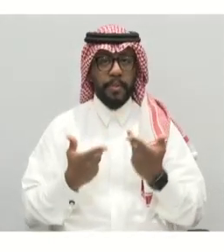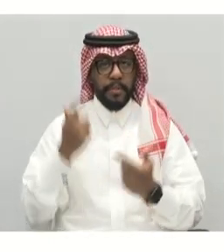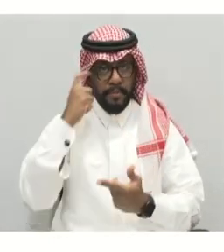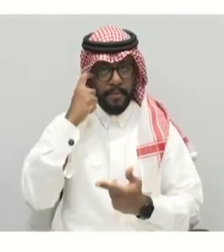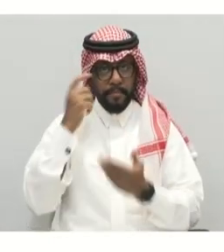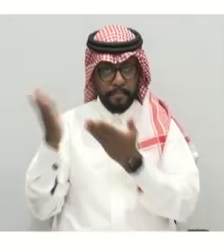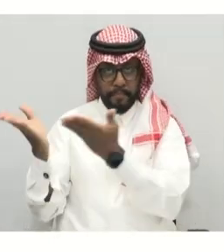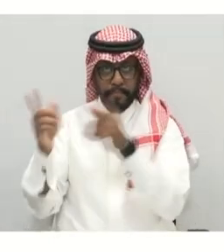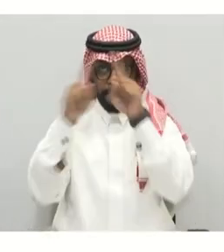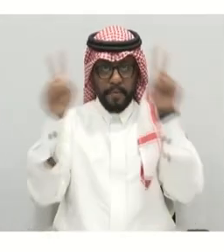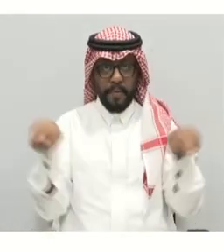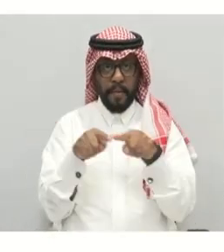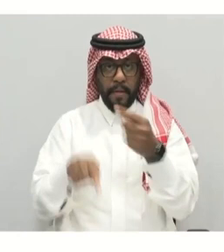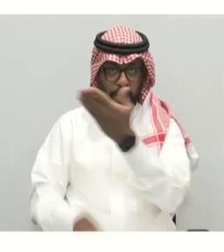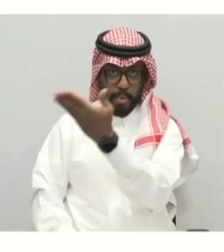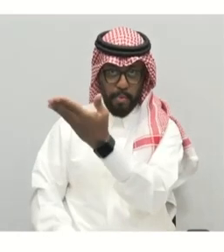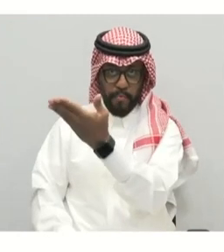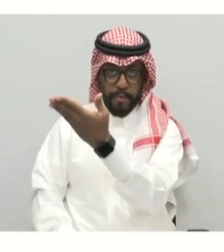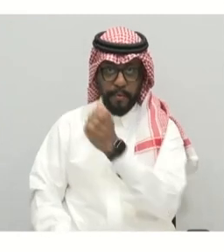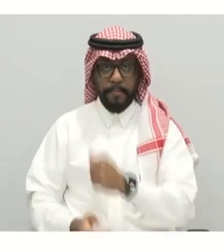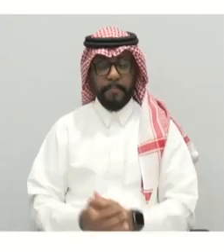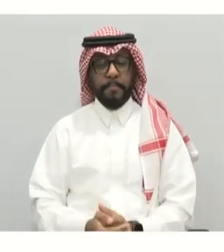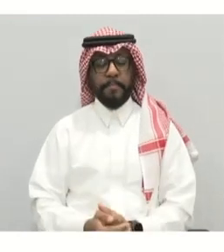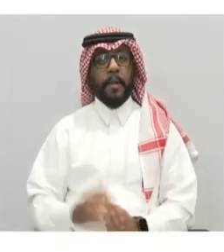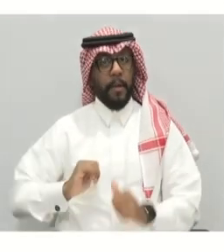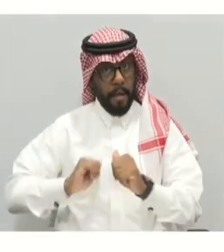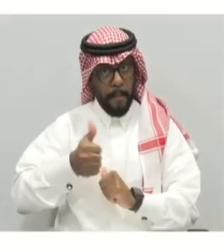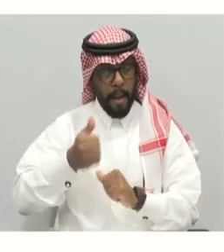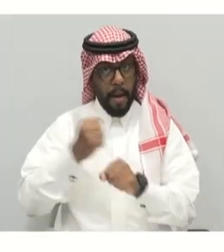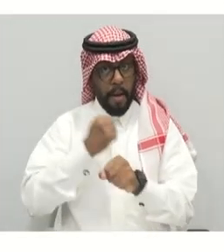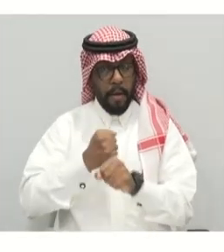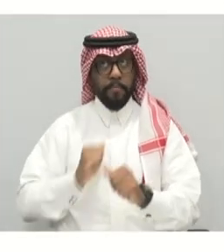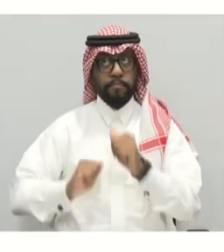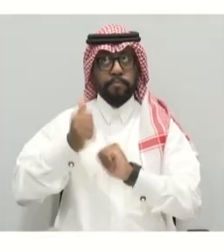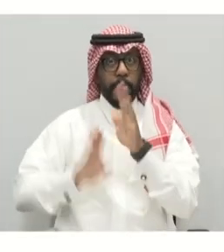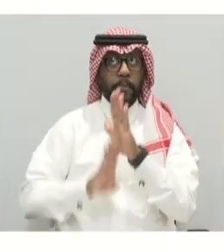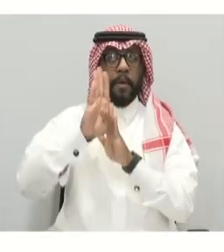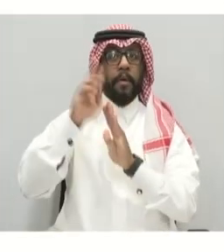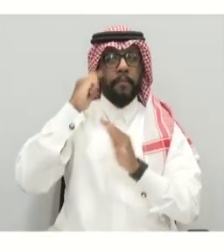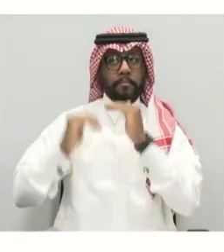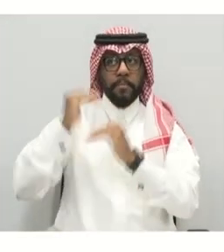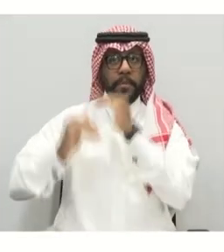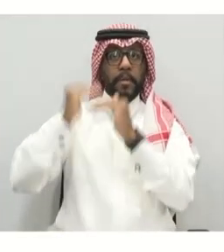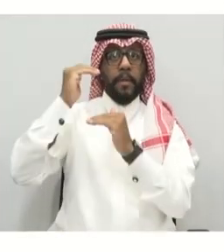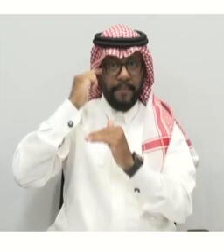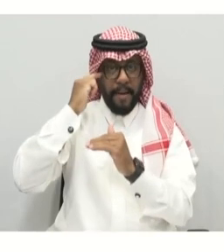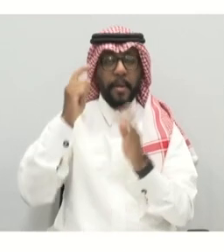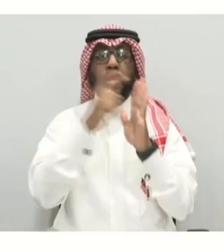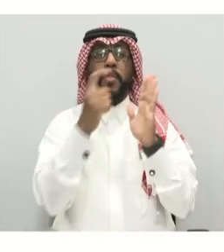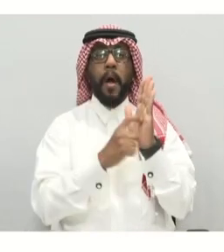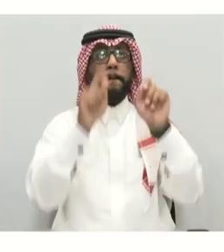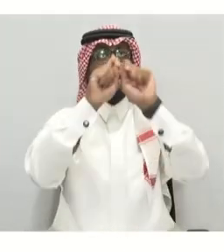بارك الله فيكم التميز في العمل اجابه صحيحه التزام النظام ممتاز